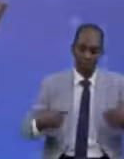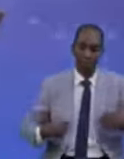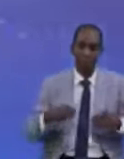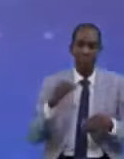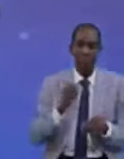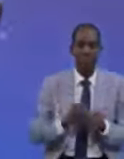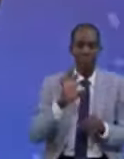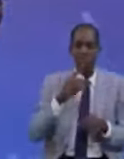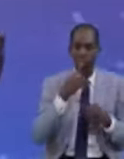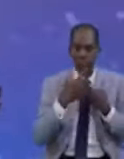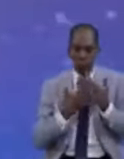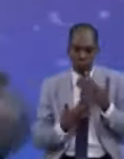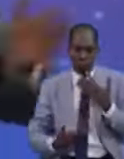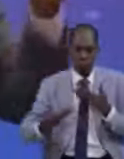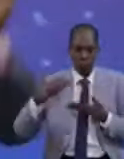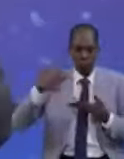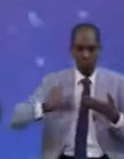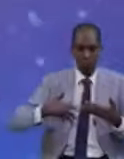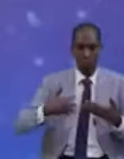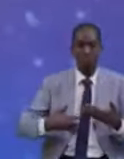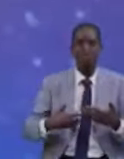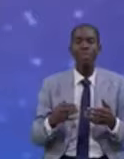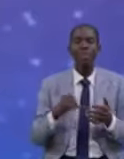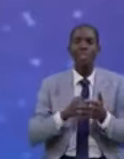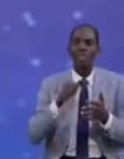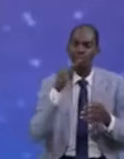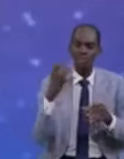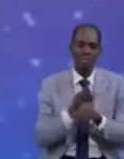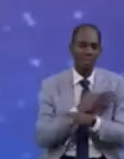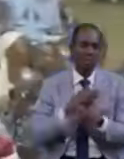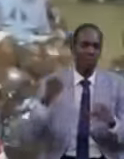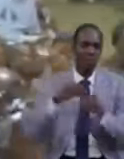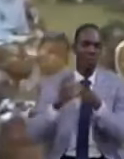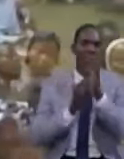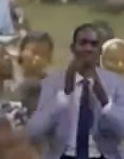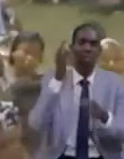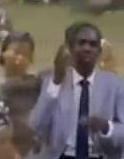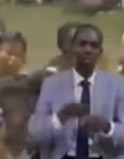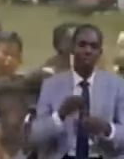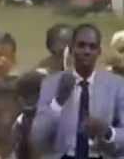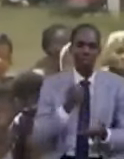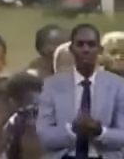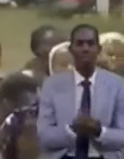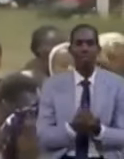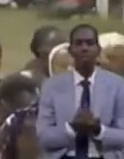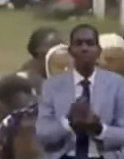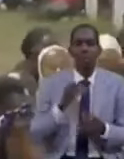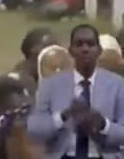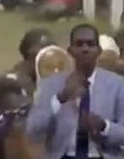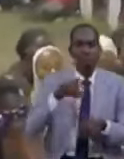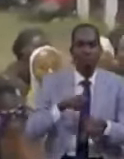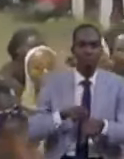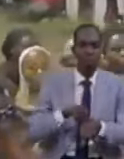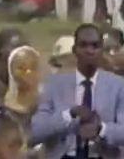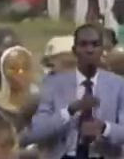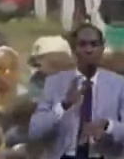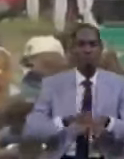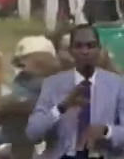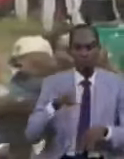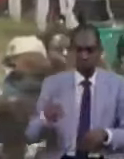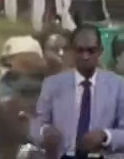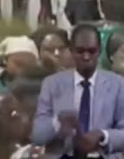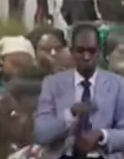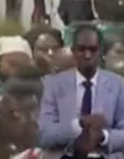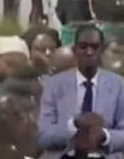système sanguin et Ôé au nom de Jésus dans vos EOS sur vos genoux dans vos jointures